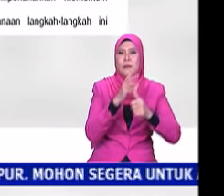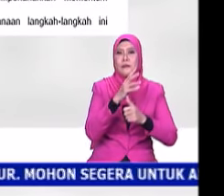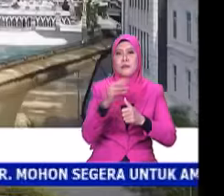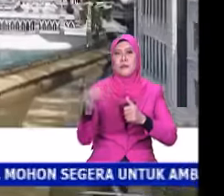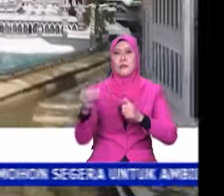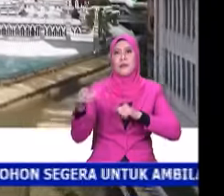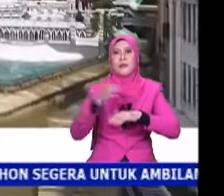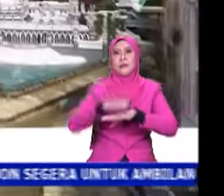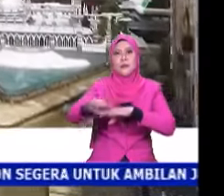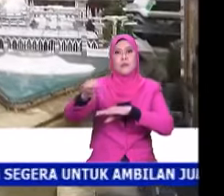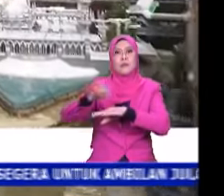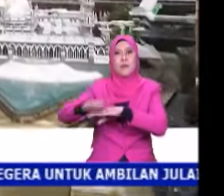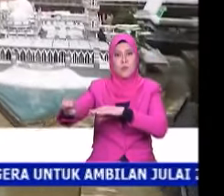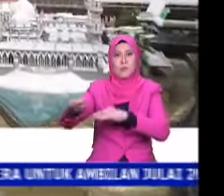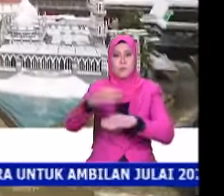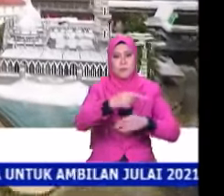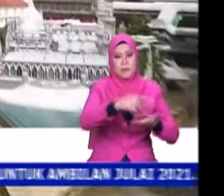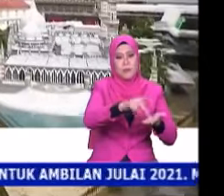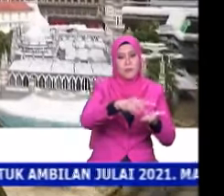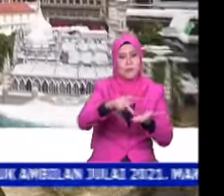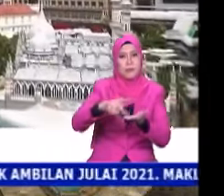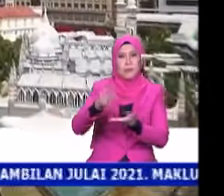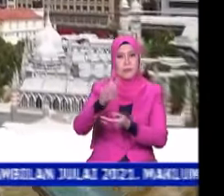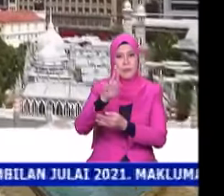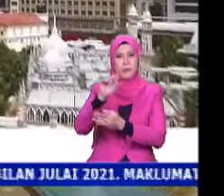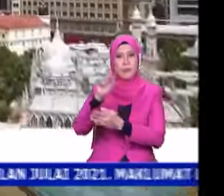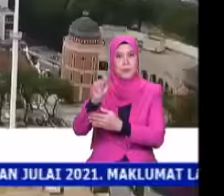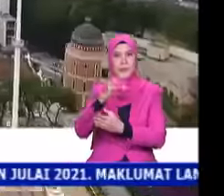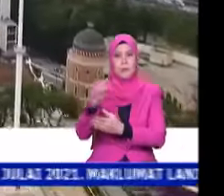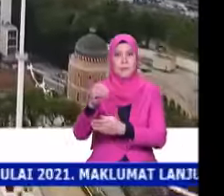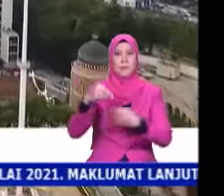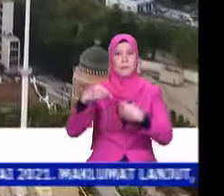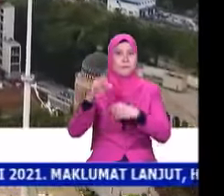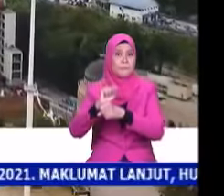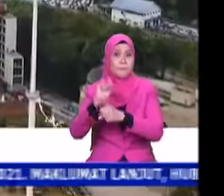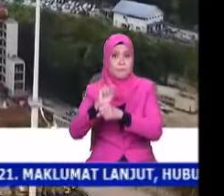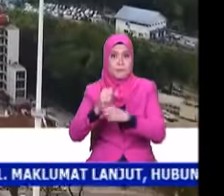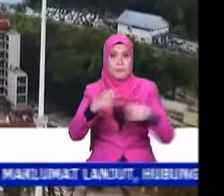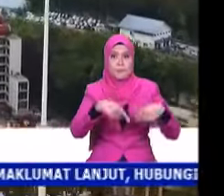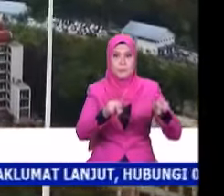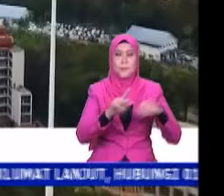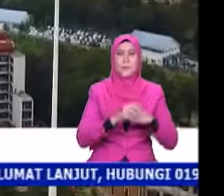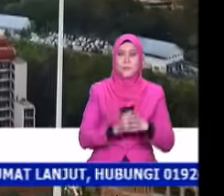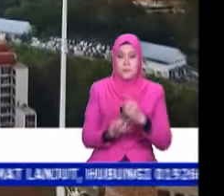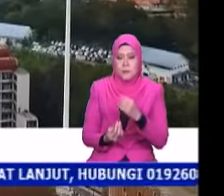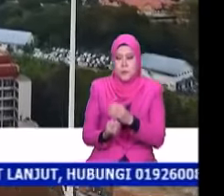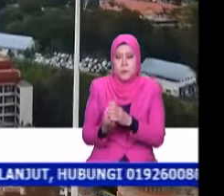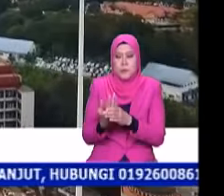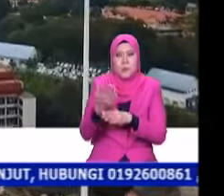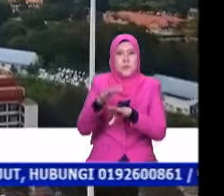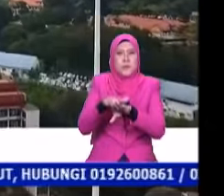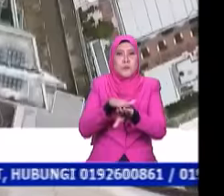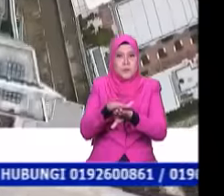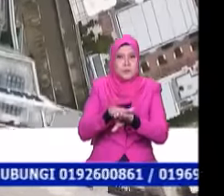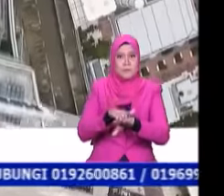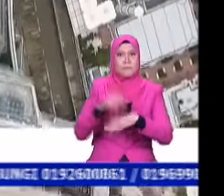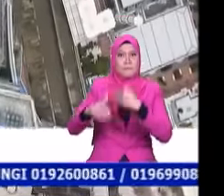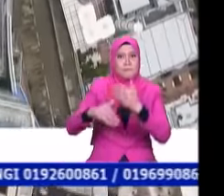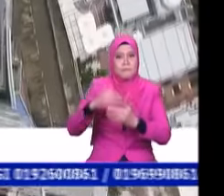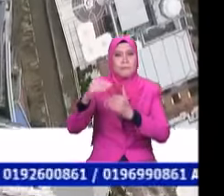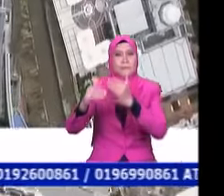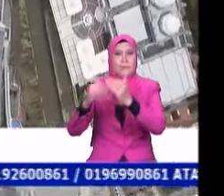dalam ekspor, perbelanjaan runcit dan keadaan pasaran pekerjaan. Namun, momentum pertumbuhan akan perlahan berikutan pelaksanaan